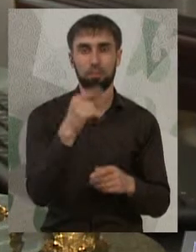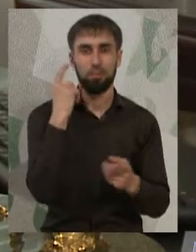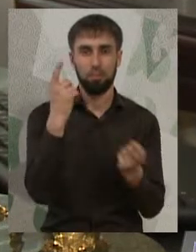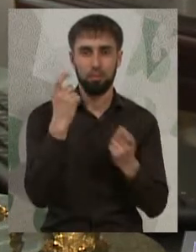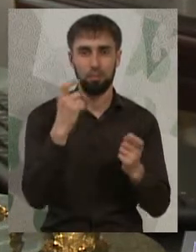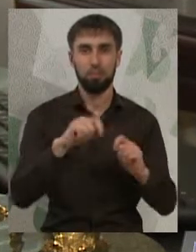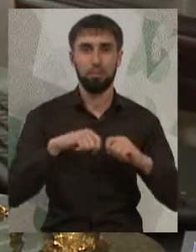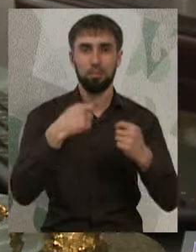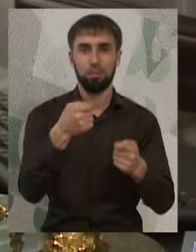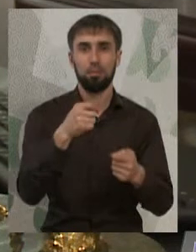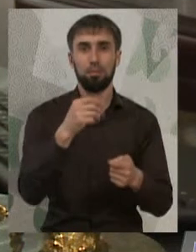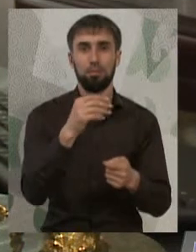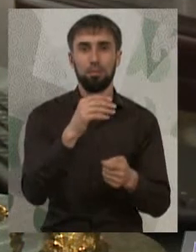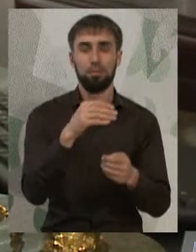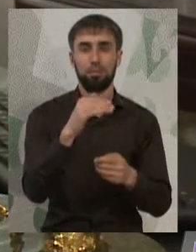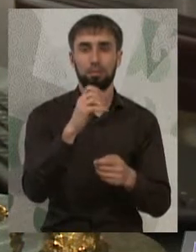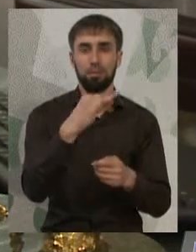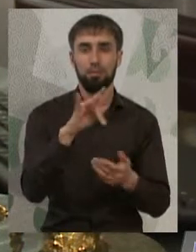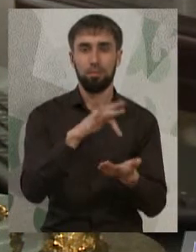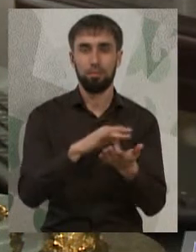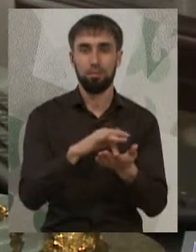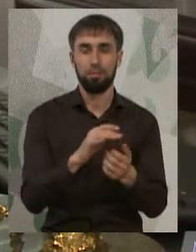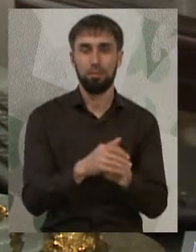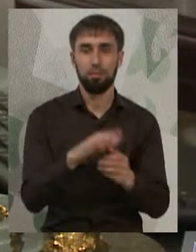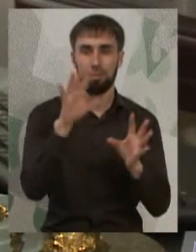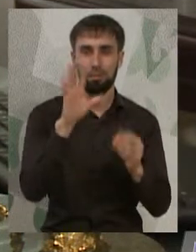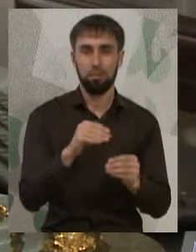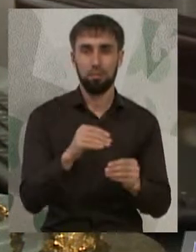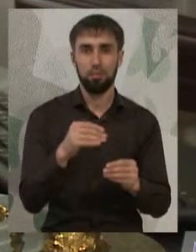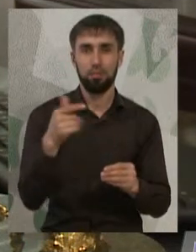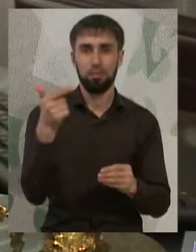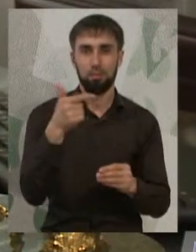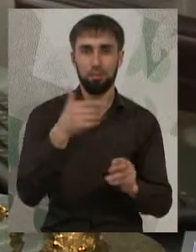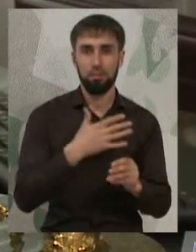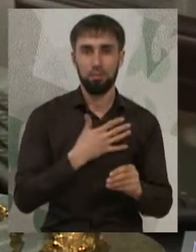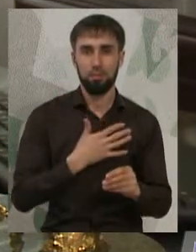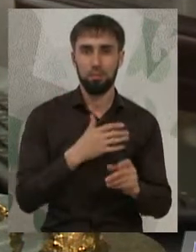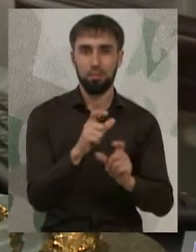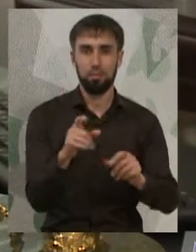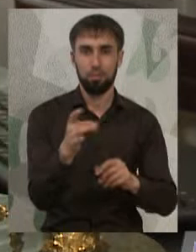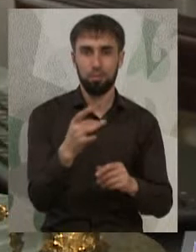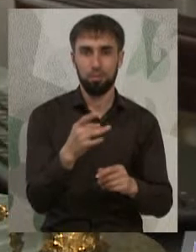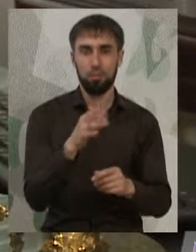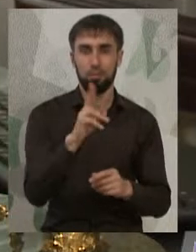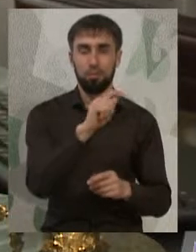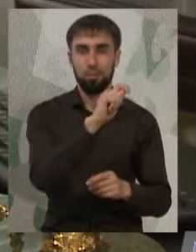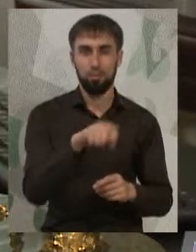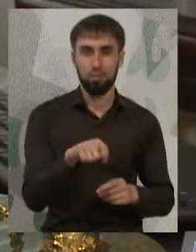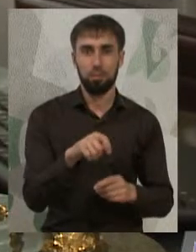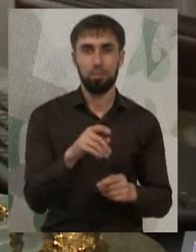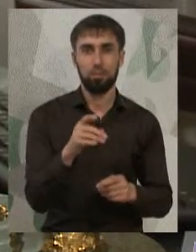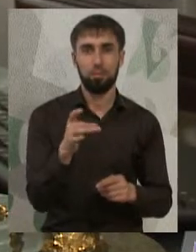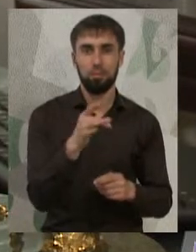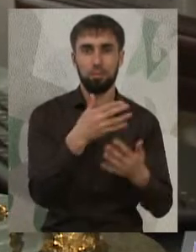передается в федеральный центр. Все граждане нашей республики, все жители республики, которые прибывают в республику